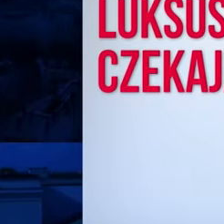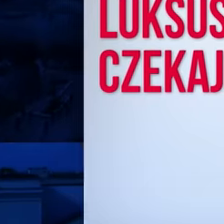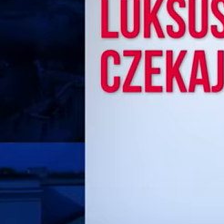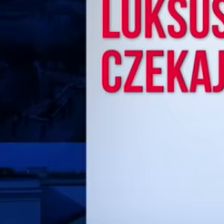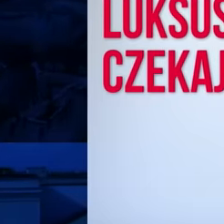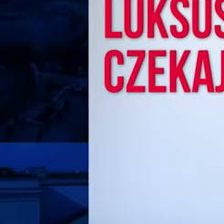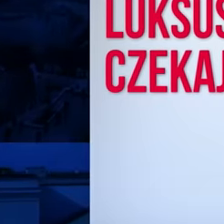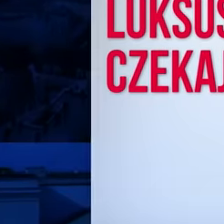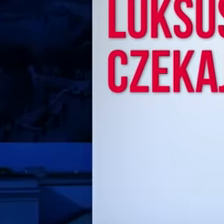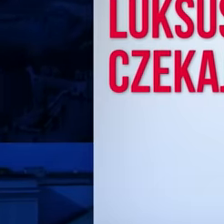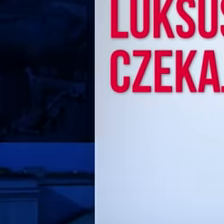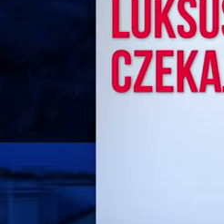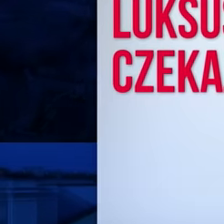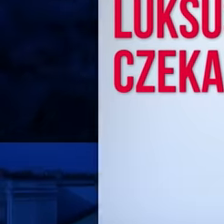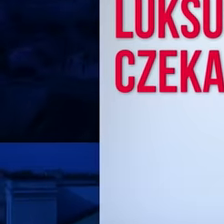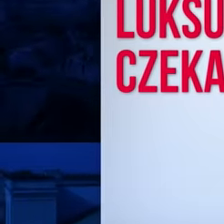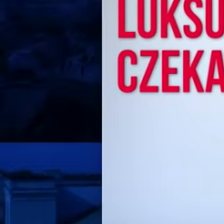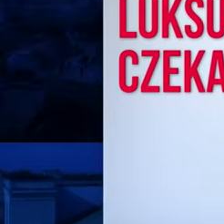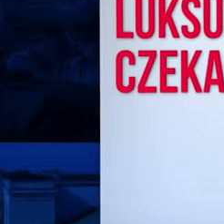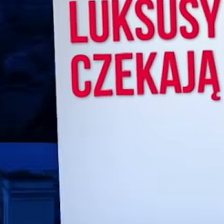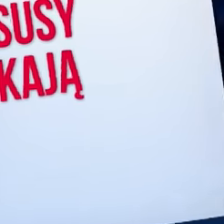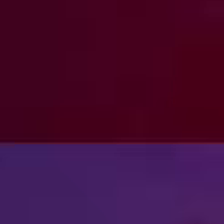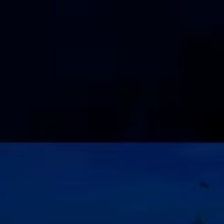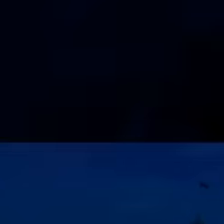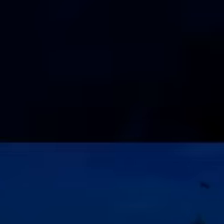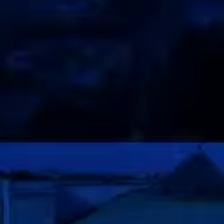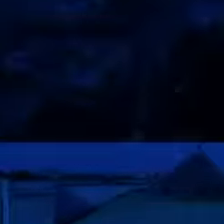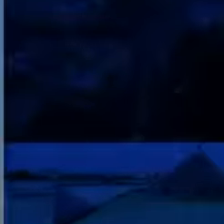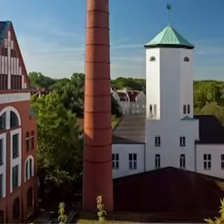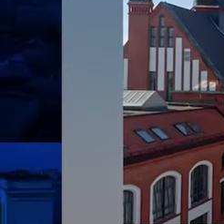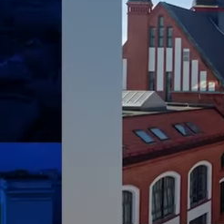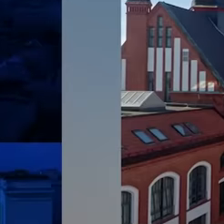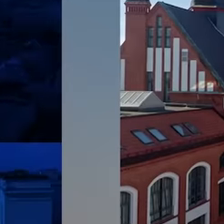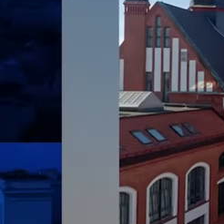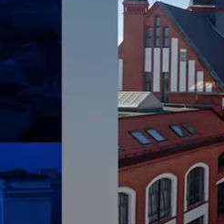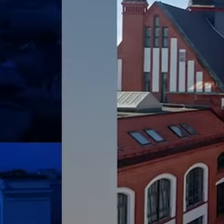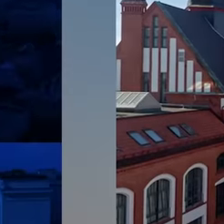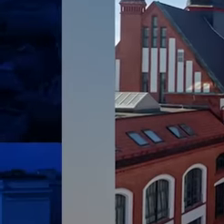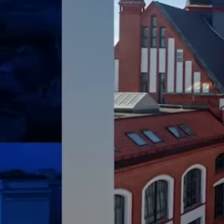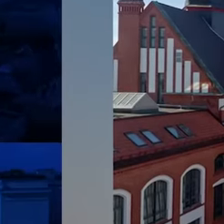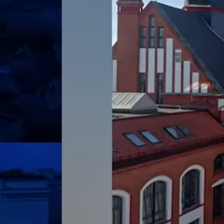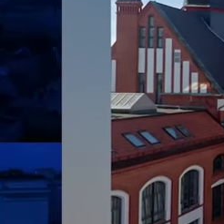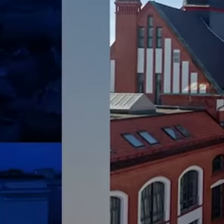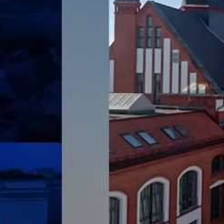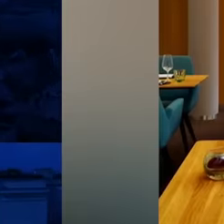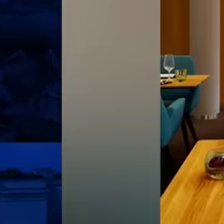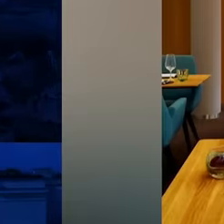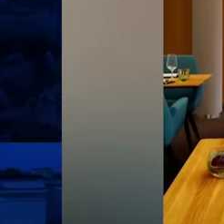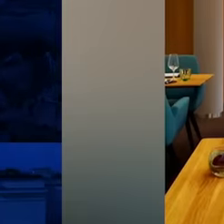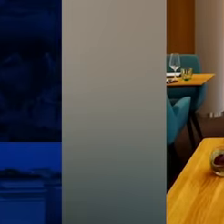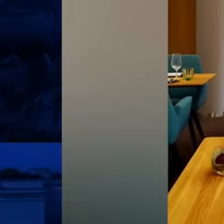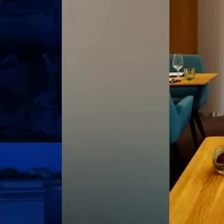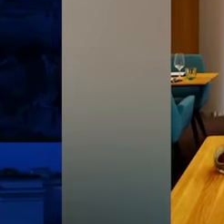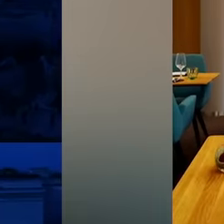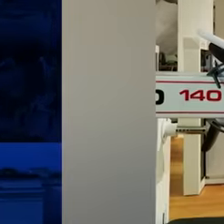wieku będzie można obejrzeć zamek Balmoral, posiadłość brytyjskich monarchów. Prezes PZPN ogłosił, że bazą reprezentacji Polski